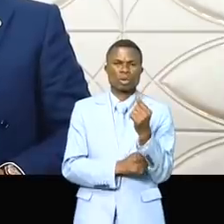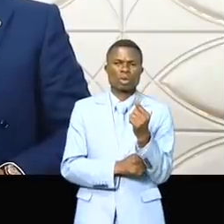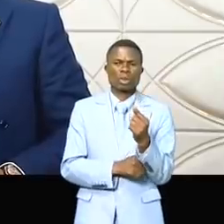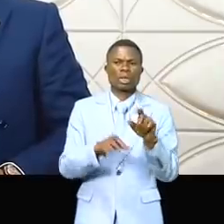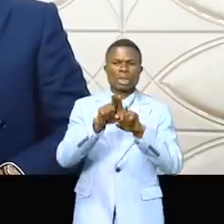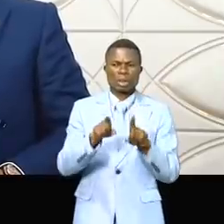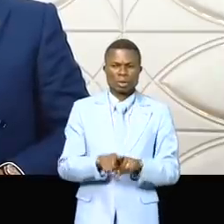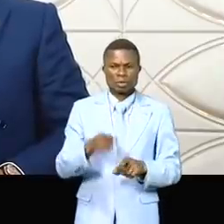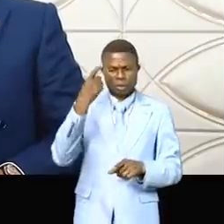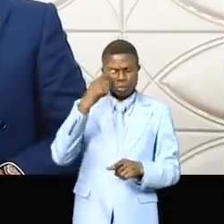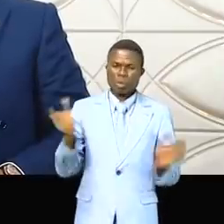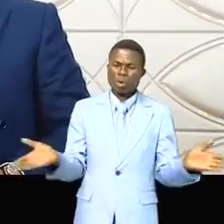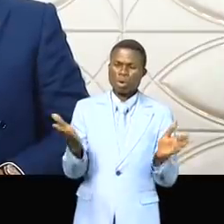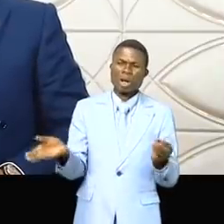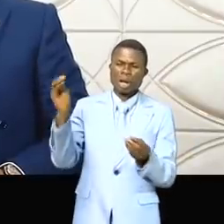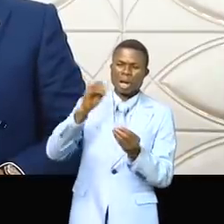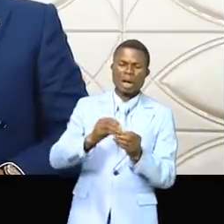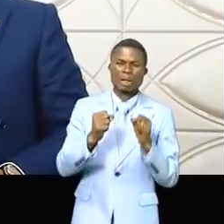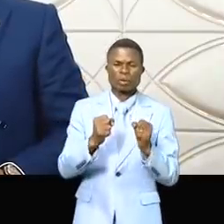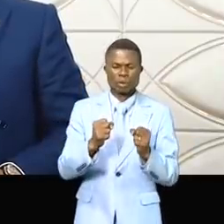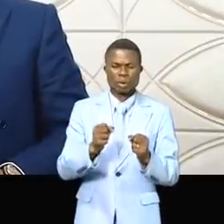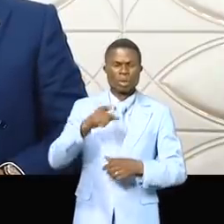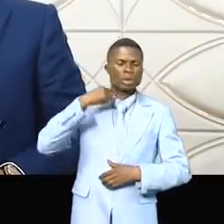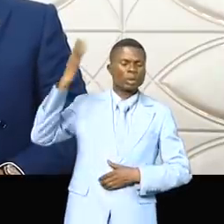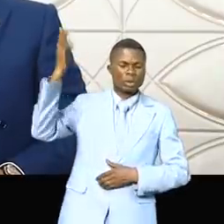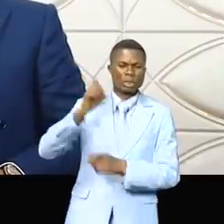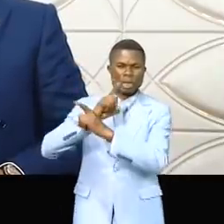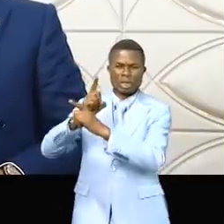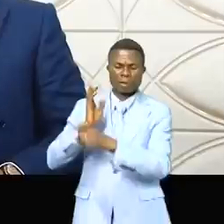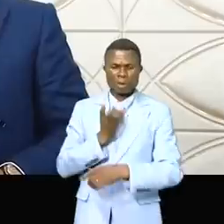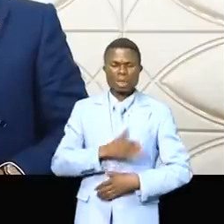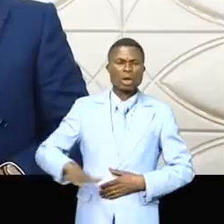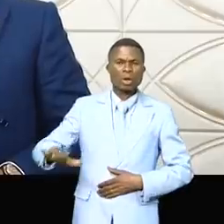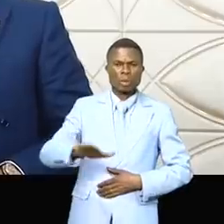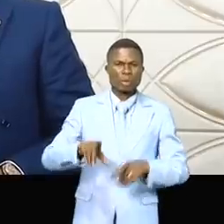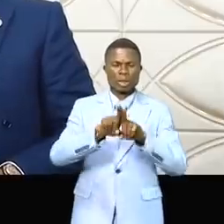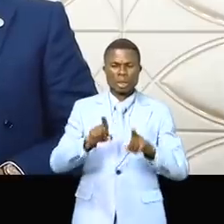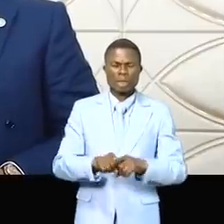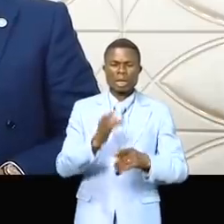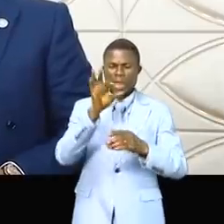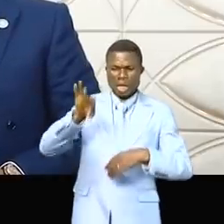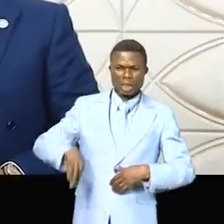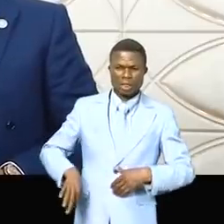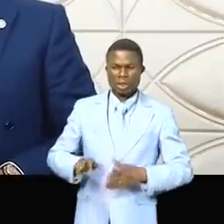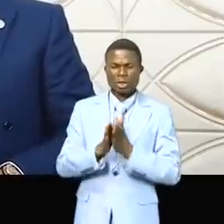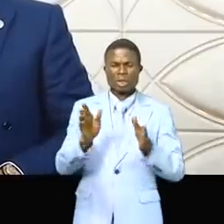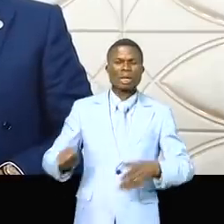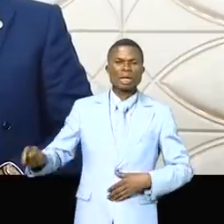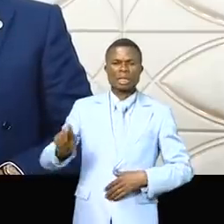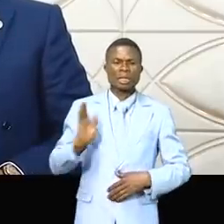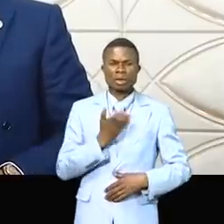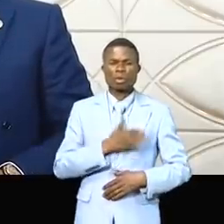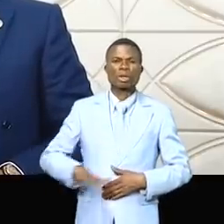à titre de réconfort et leur serment de défendre la patrie et l'intégrité du territoire